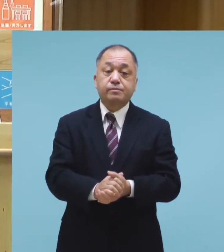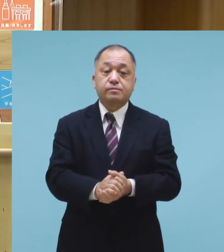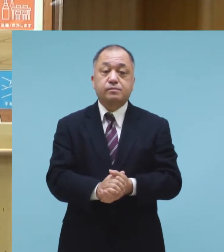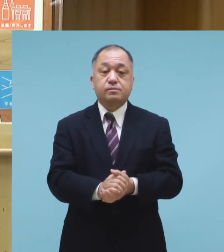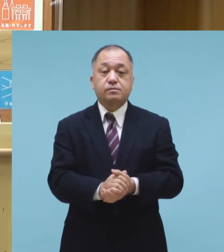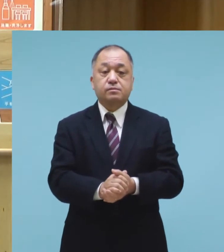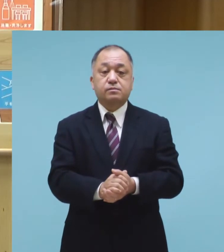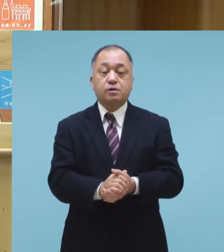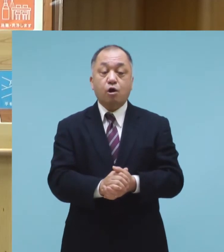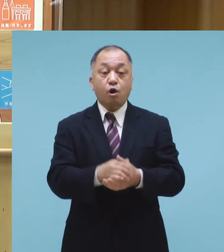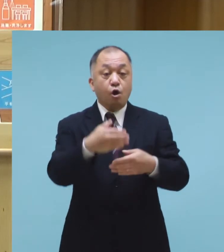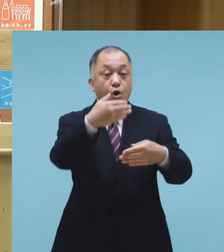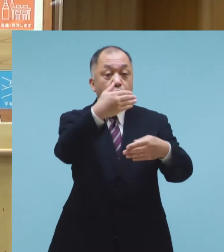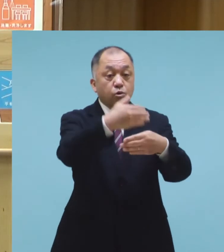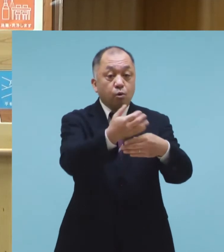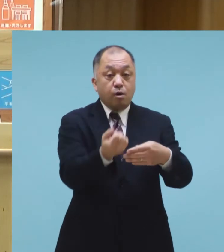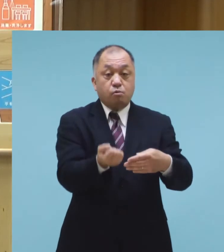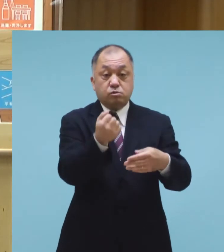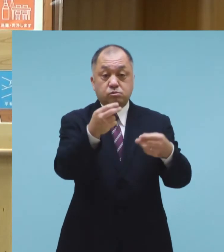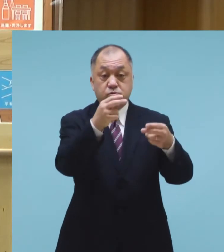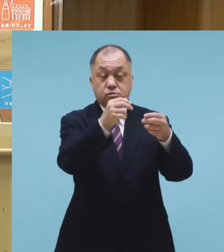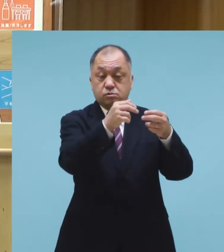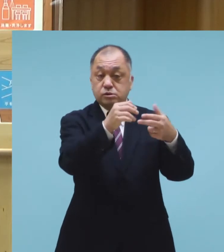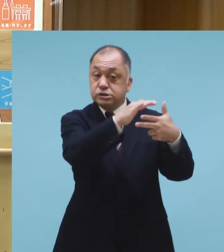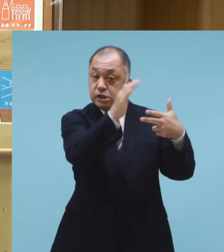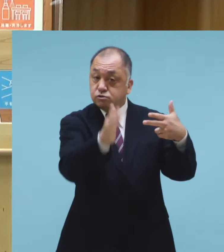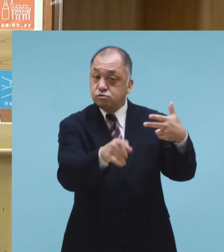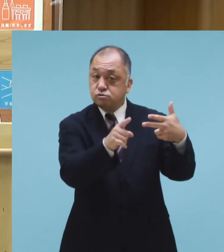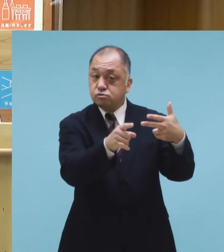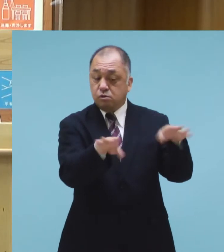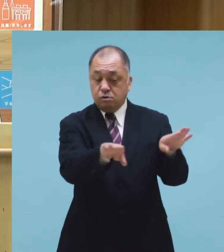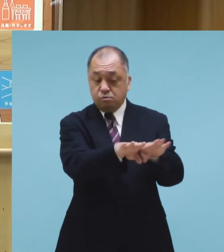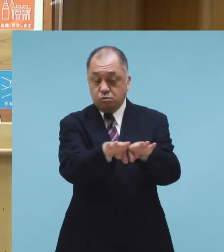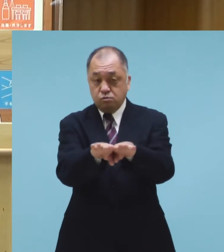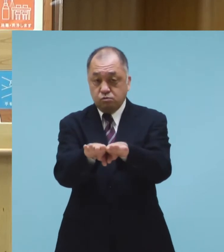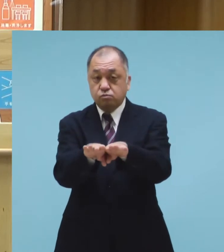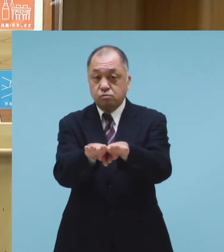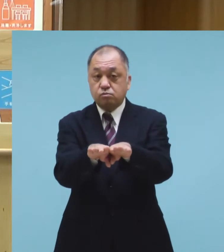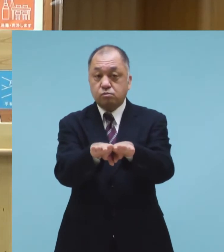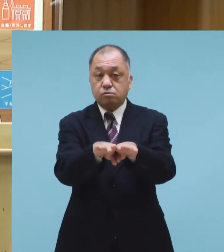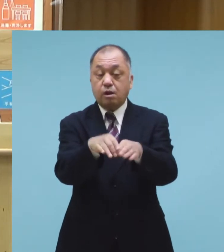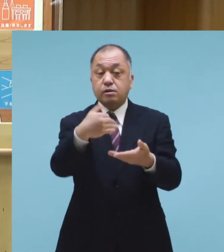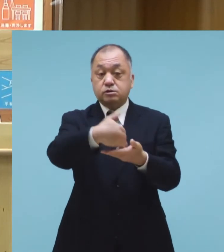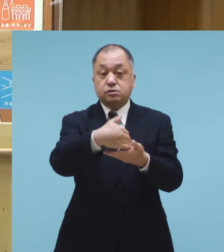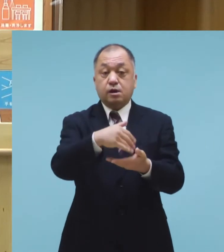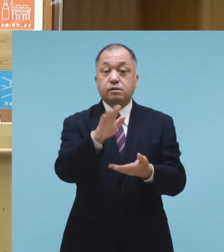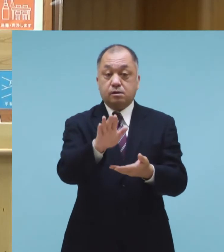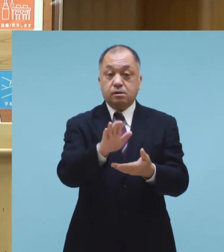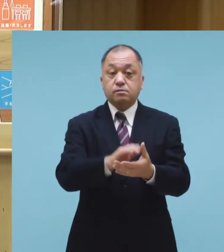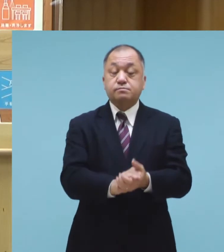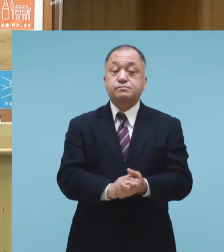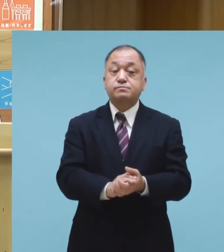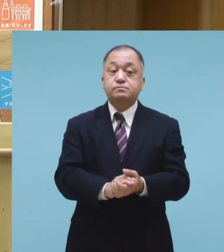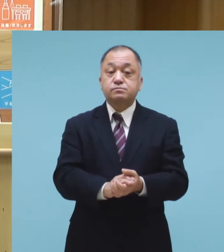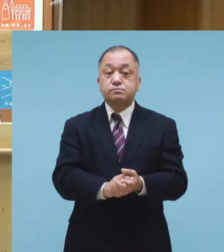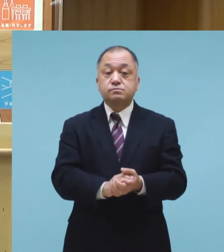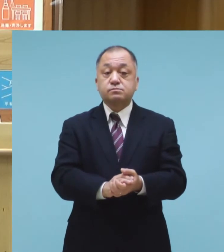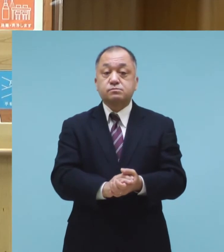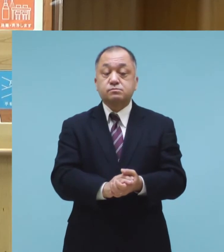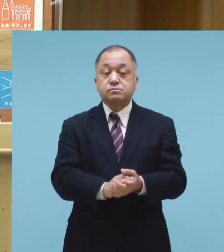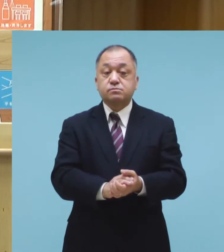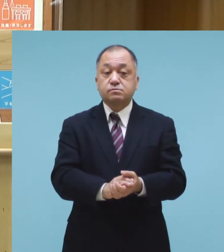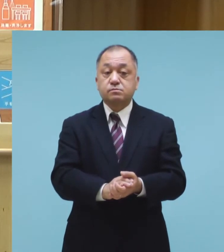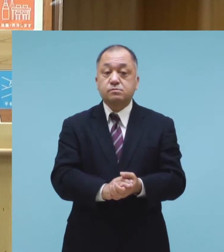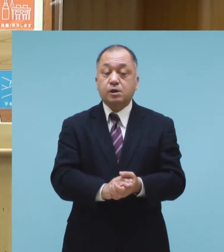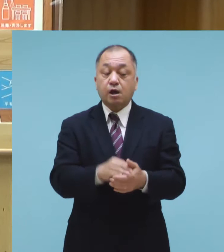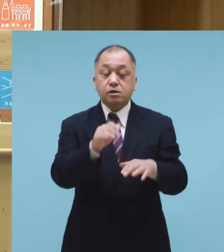どういう施設の方を、全て休館にするということなんですが、もちろんその立場が